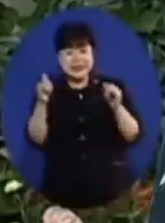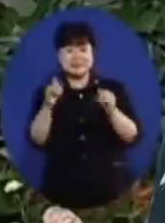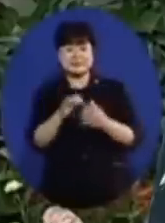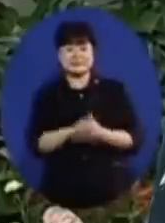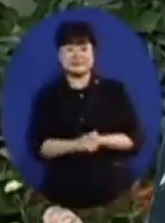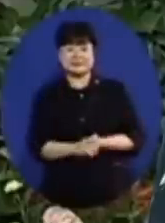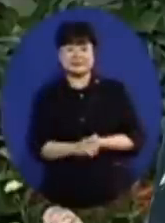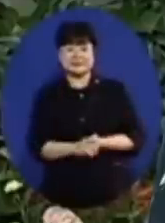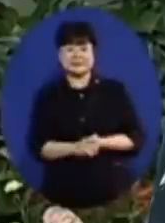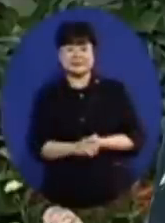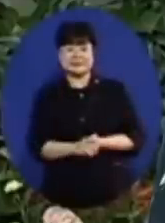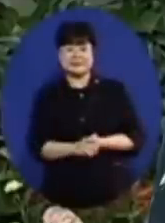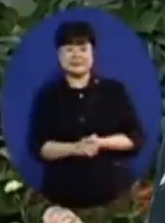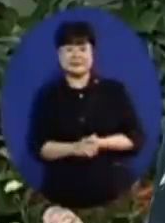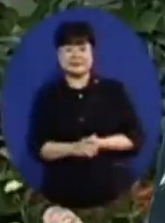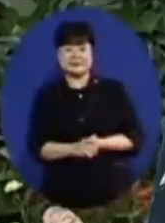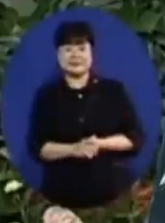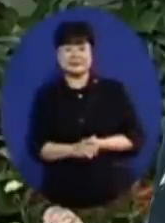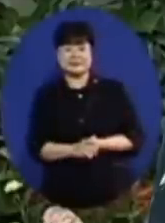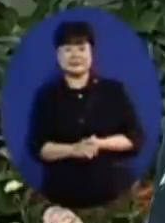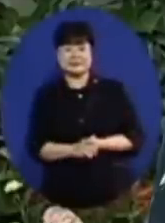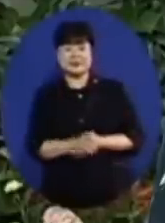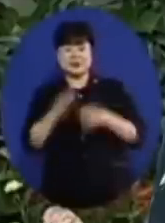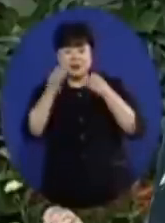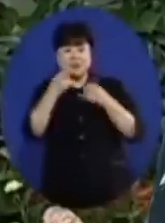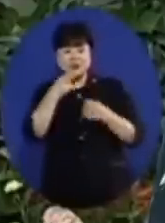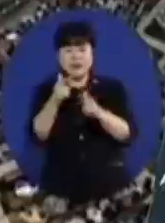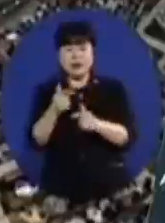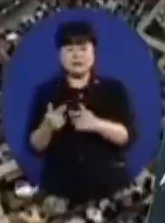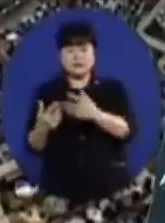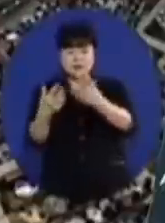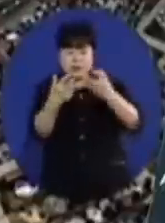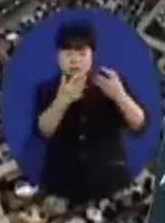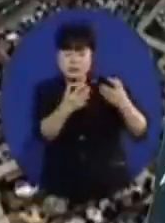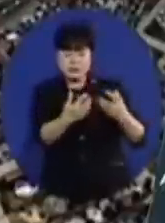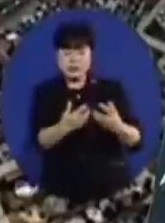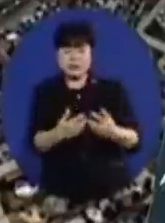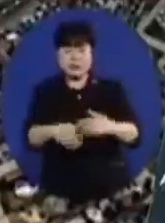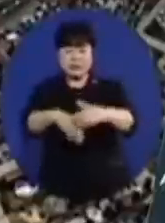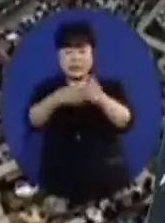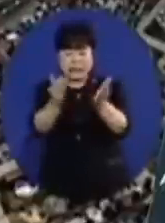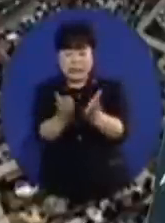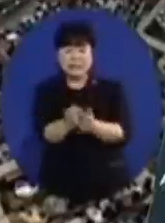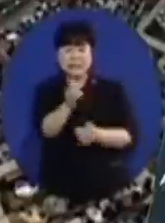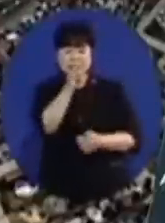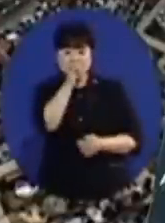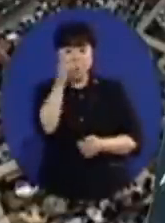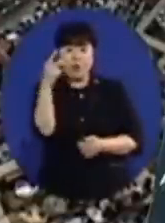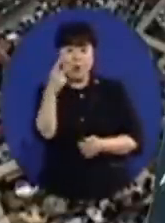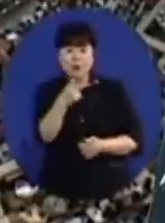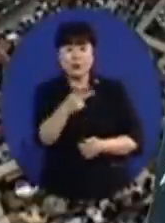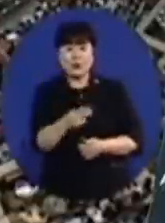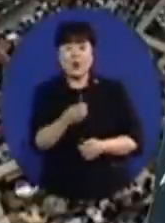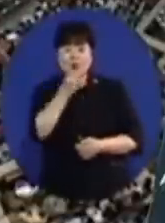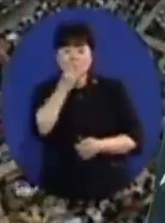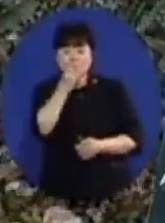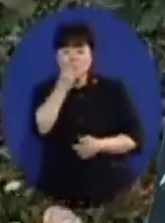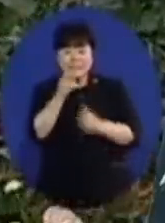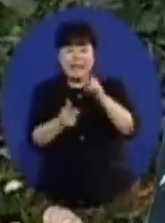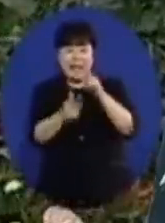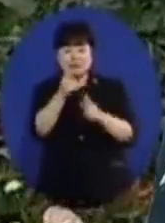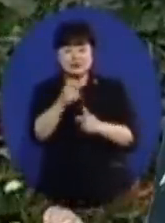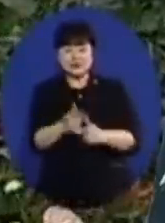그렇게 일부러 하지도 않았는데 자연히 소나무 단지가 있는가 하면 도토리나무